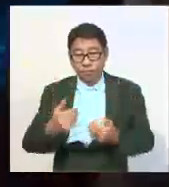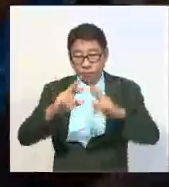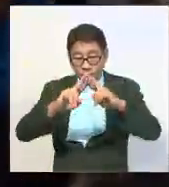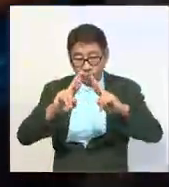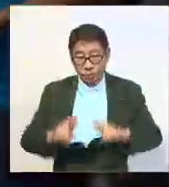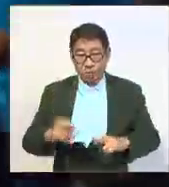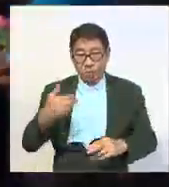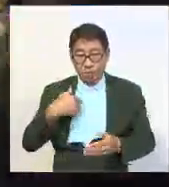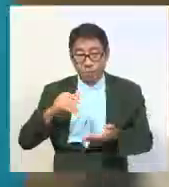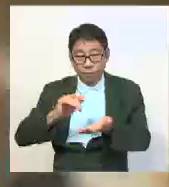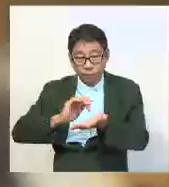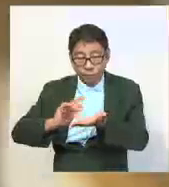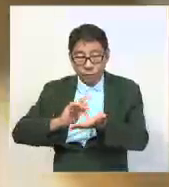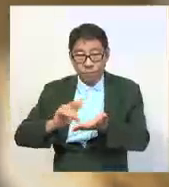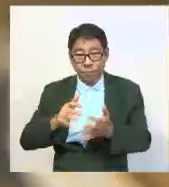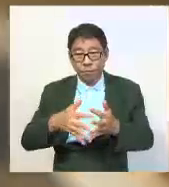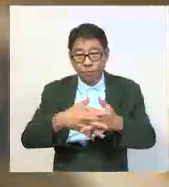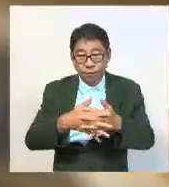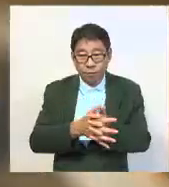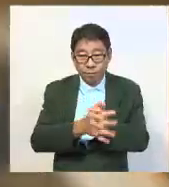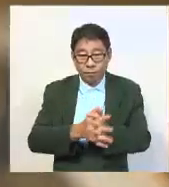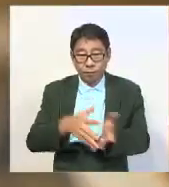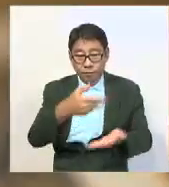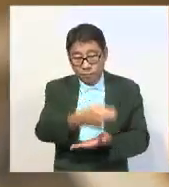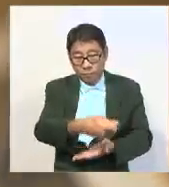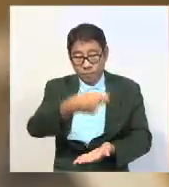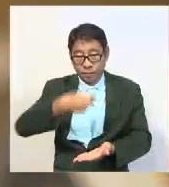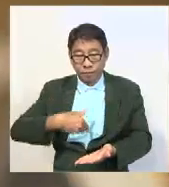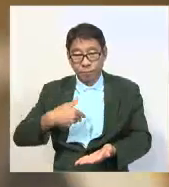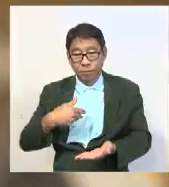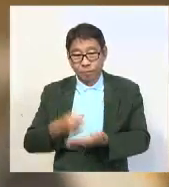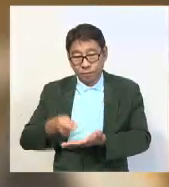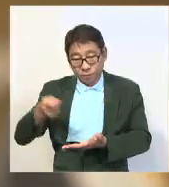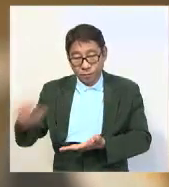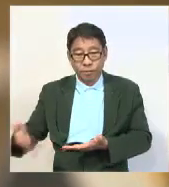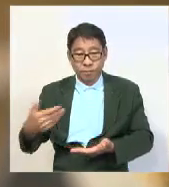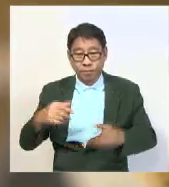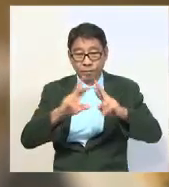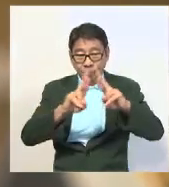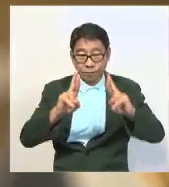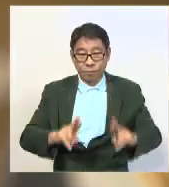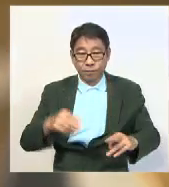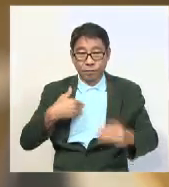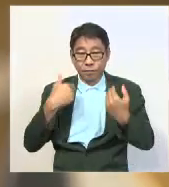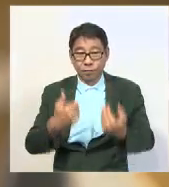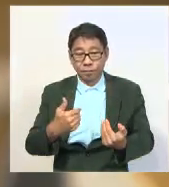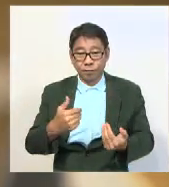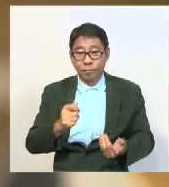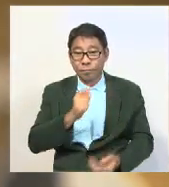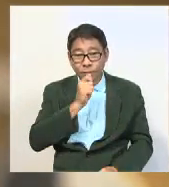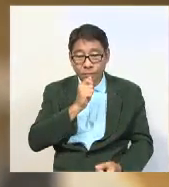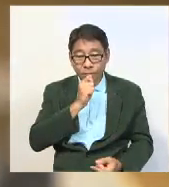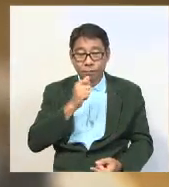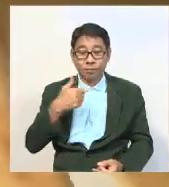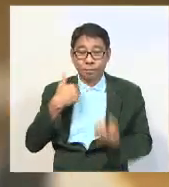าจะมีแอปพลิเคชันถุงเงินในการรับชำระเงินร้านค้าที่ว่าต้องเป็นร้านค้าประเภทร้านอาห